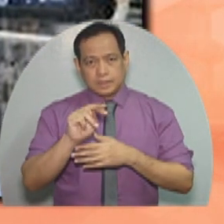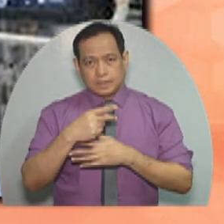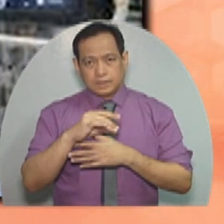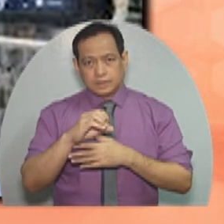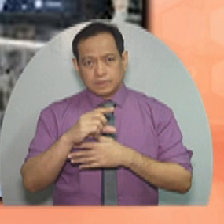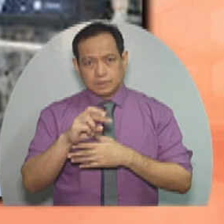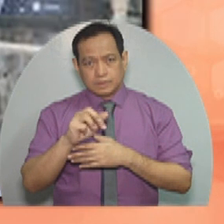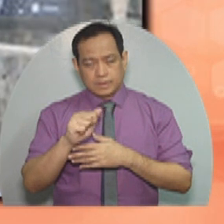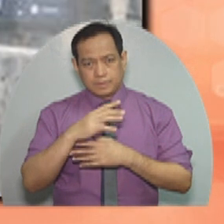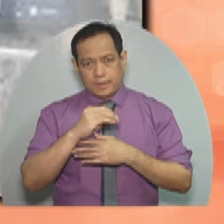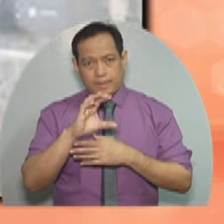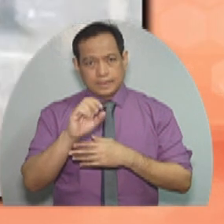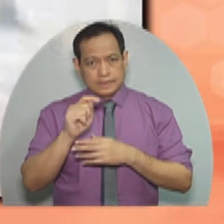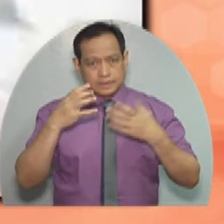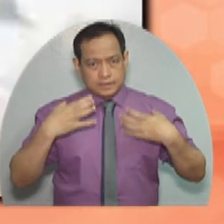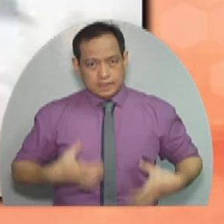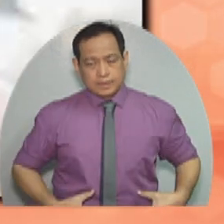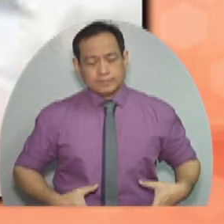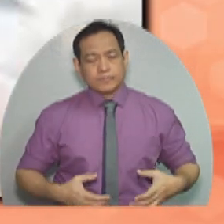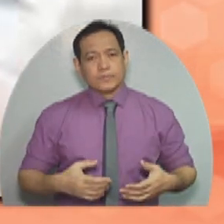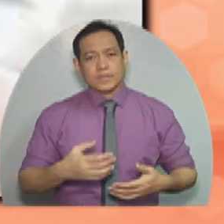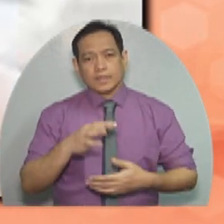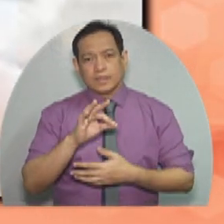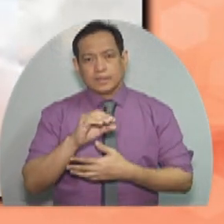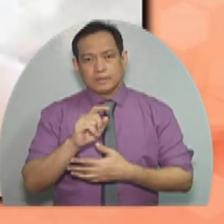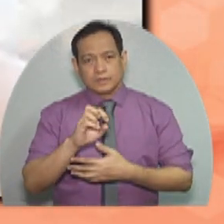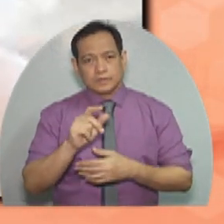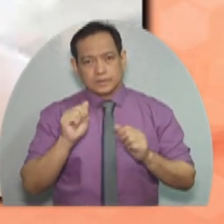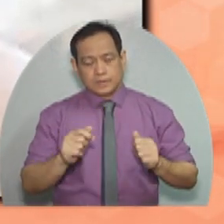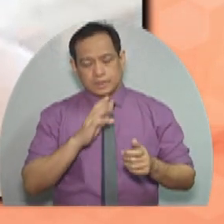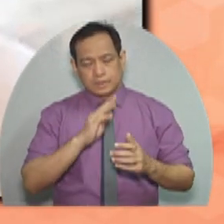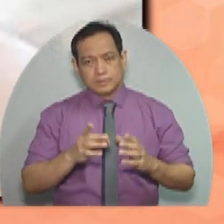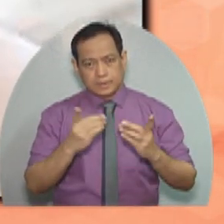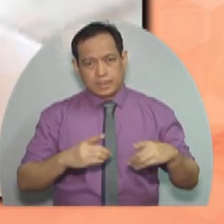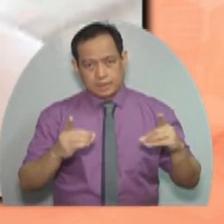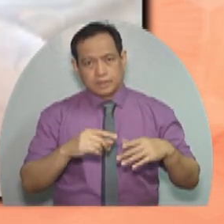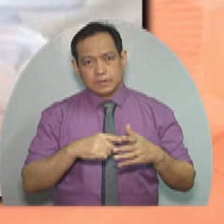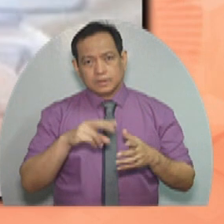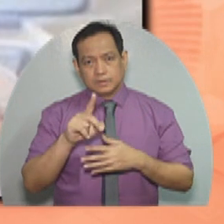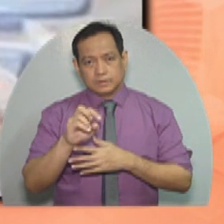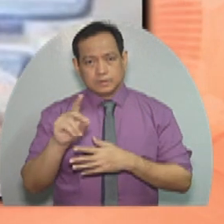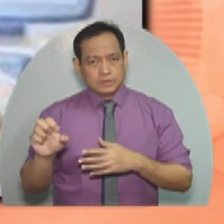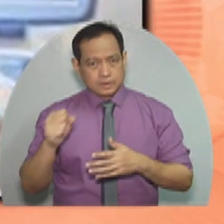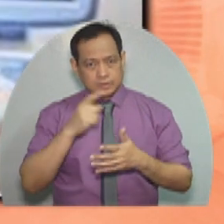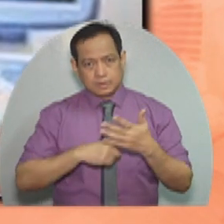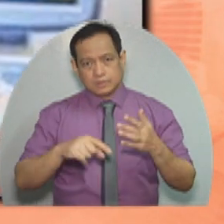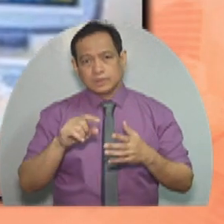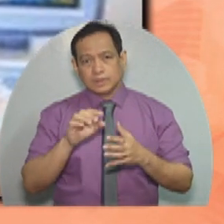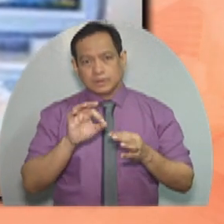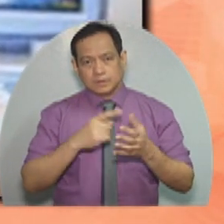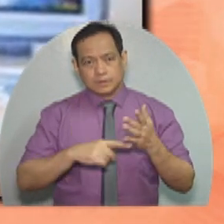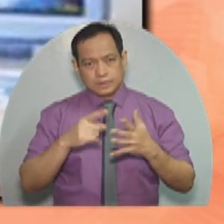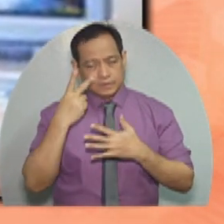CT scan. Maaari din madiagnose ang isang fetus sa pamamagitan ng 4D ultrasound para matukoy